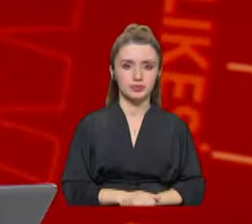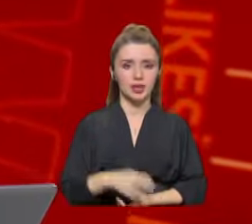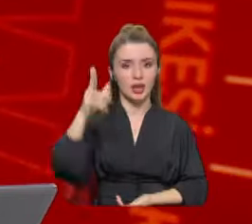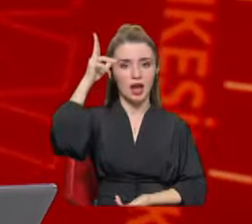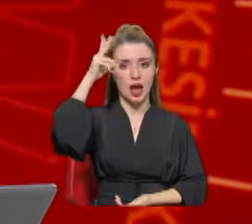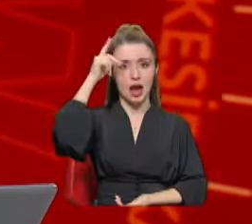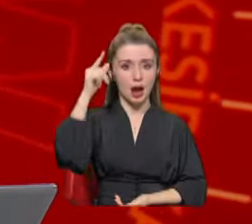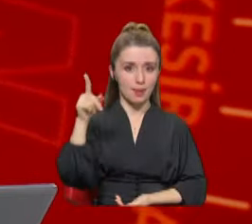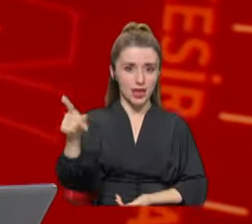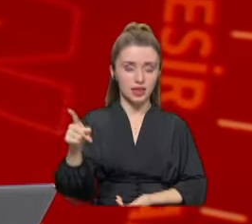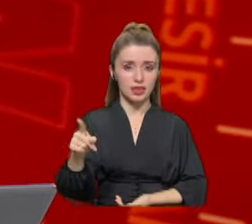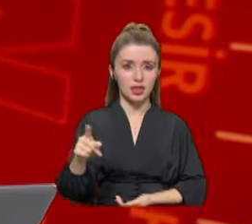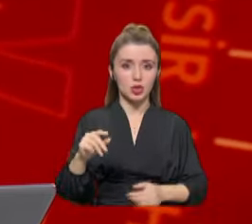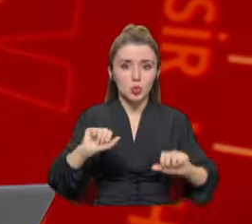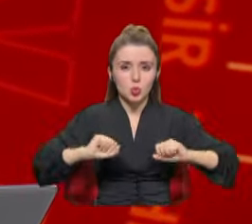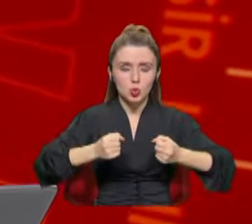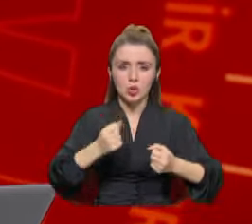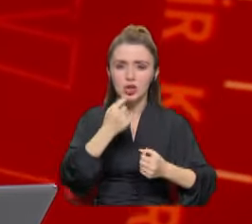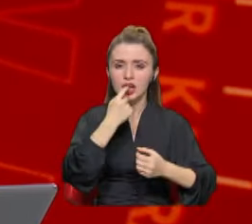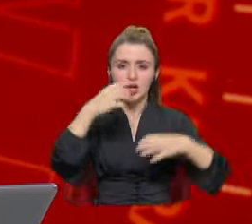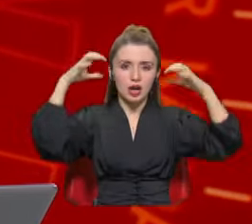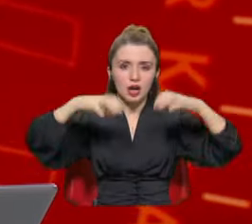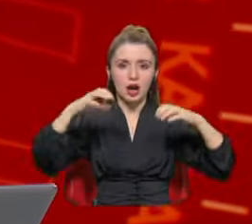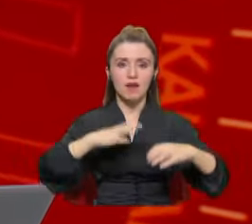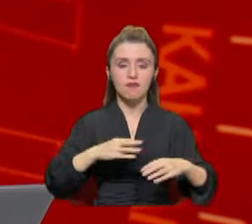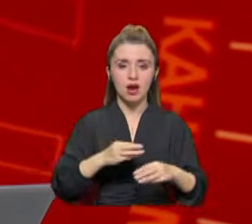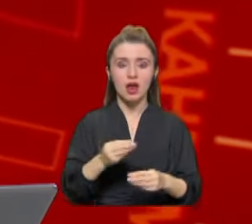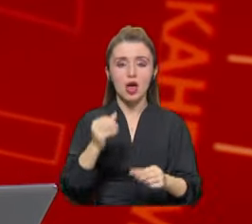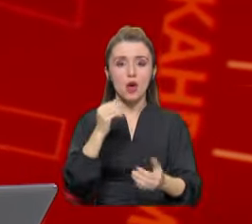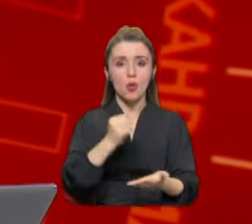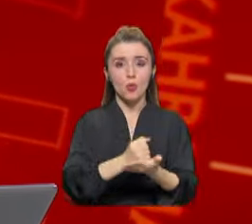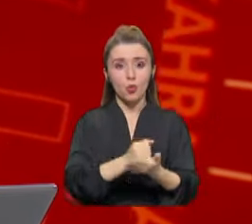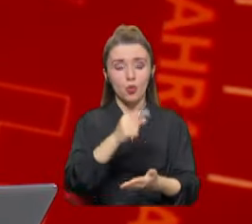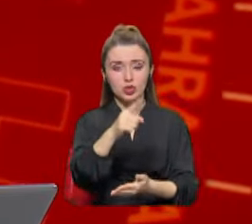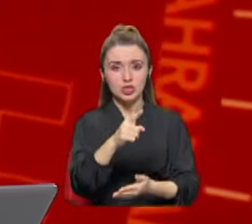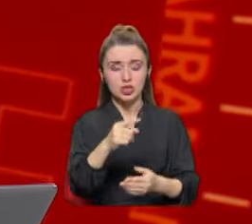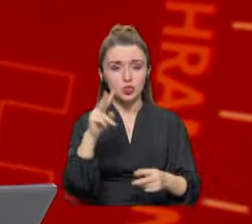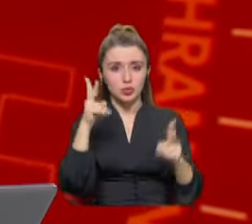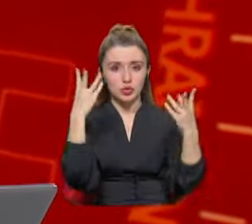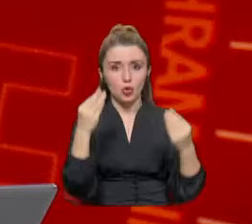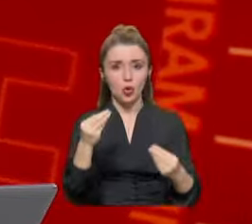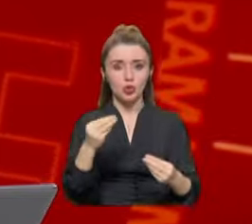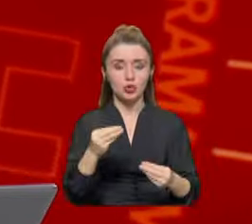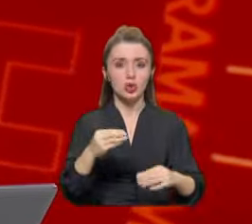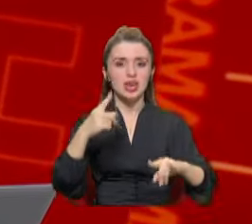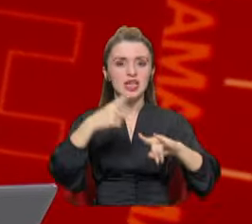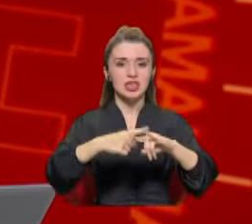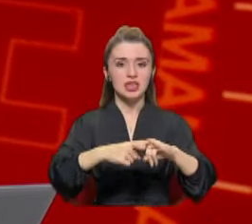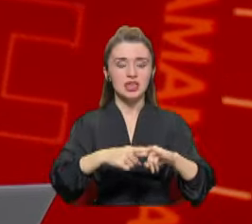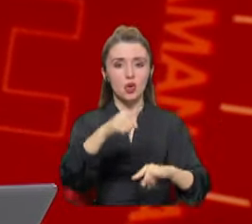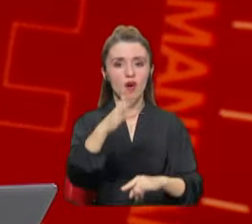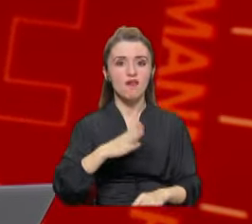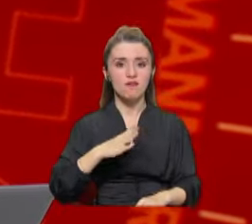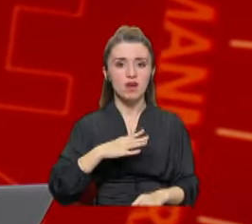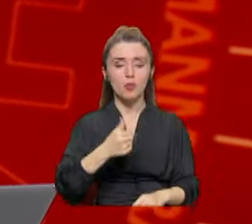Amerika Birleşik Devletleri'nde soğuk ve karlı havada dağıtımı çıkan postacıyı sürpriz bekliyordu. Yaban hindisinin musallat olduğu